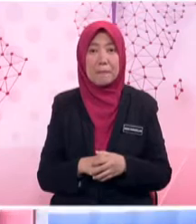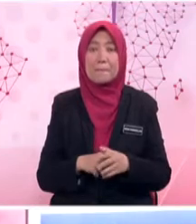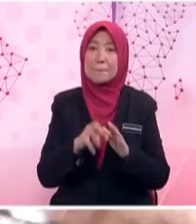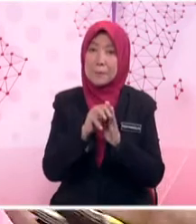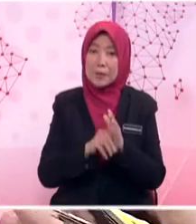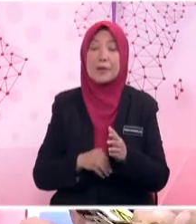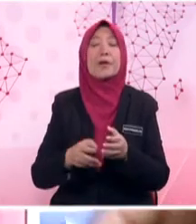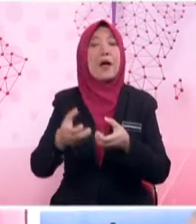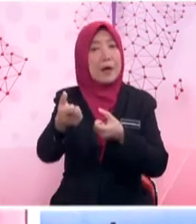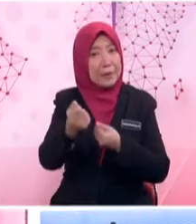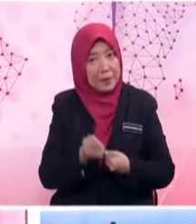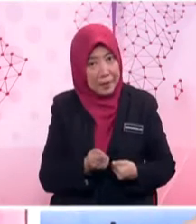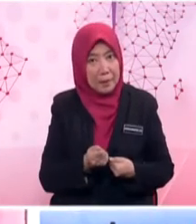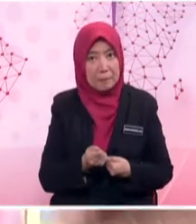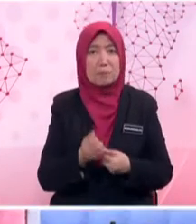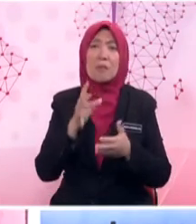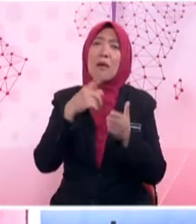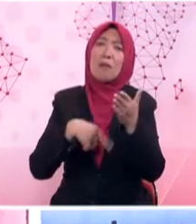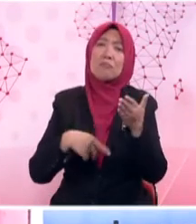menarik. Tarik apa ya?